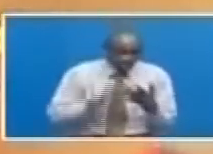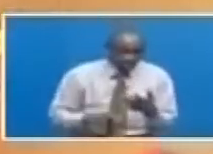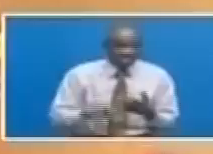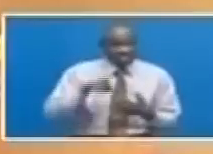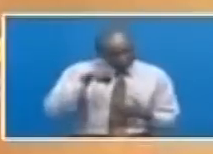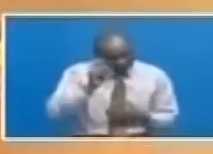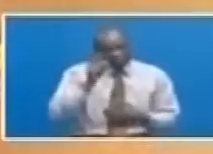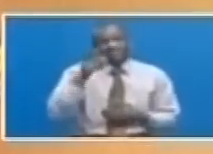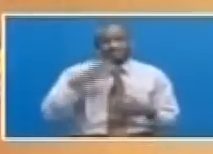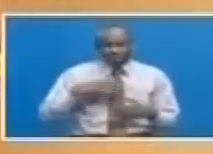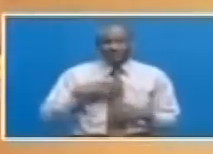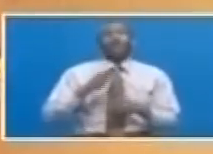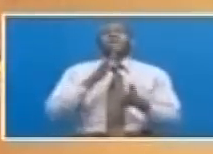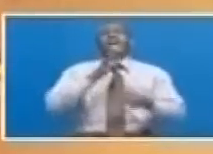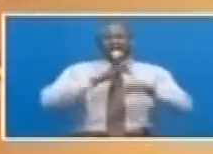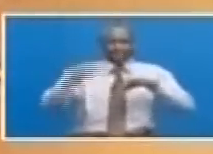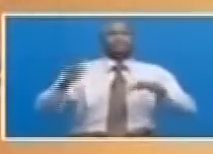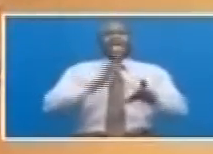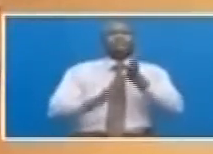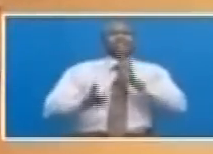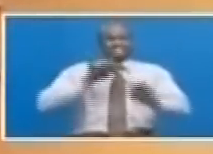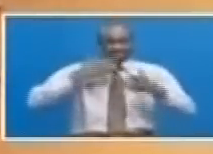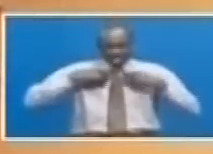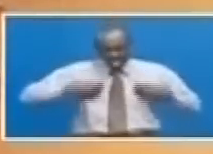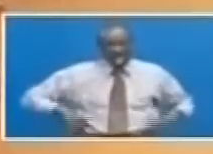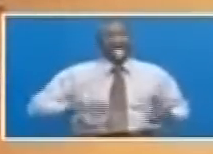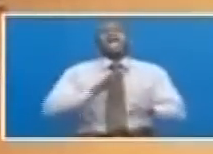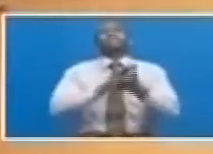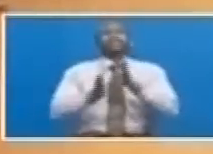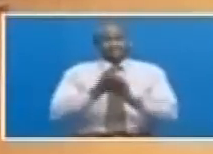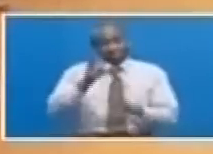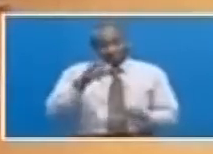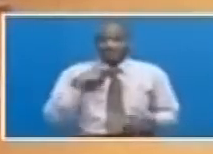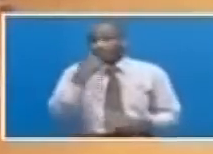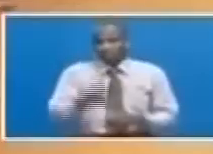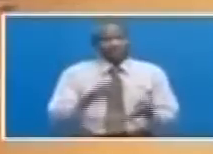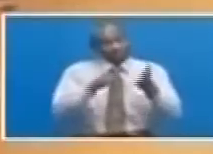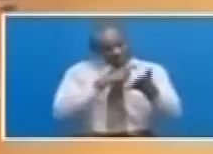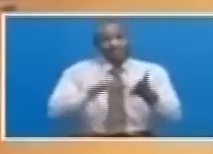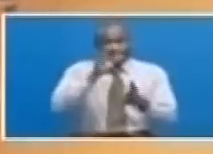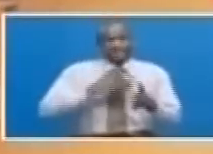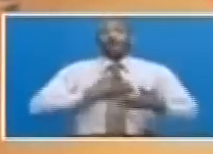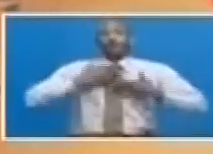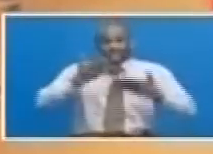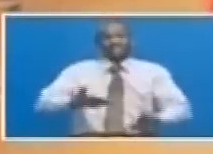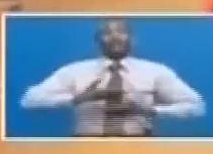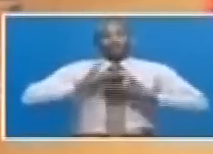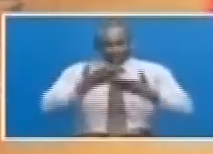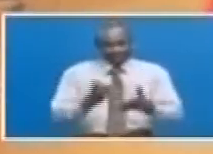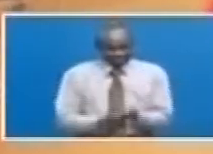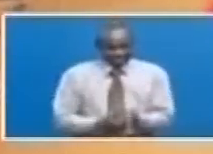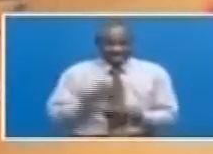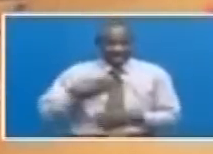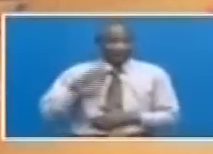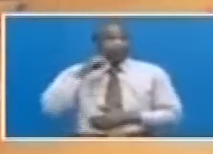hufanywa pindi washukiwa wakiwa uchi wa mnyama mbele ya halaiki ya wanakijiji kabla ya kukiri makosa walioyafanya. Lefti Matambo